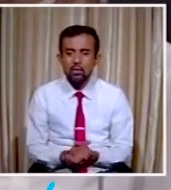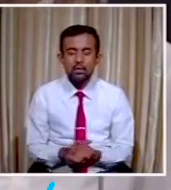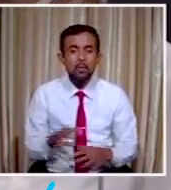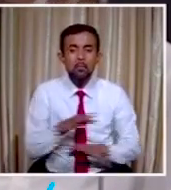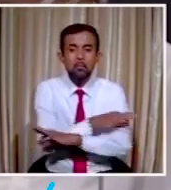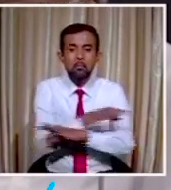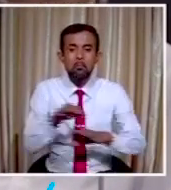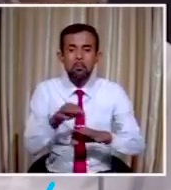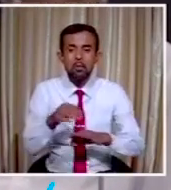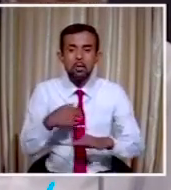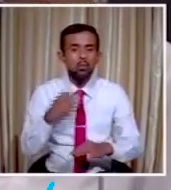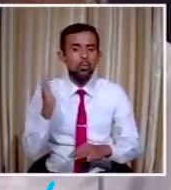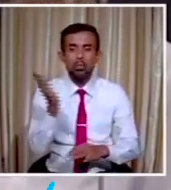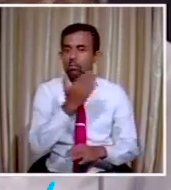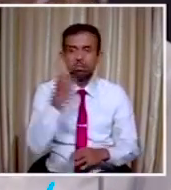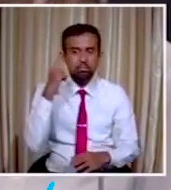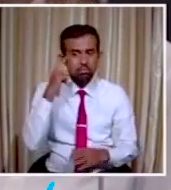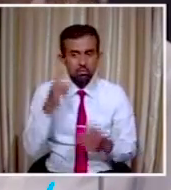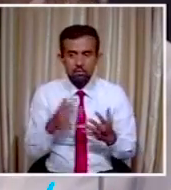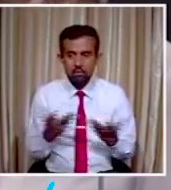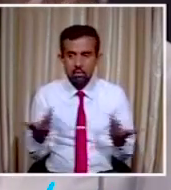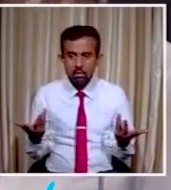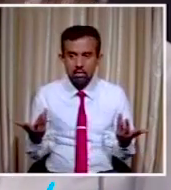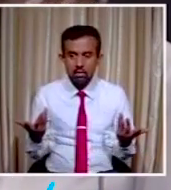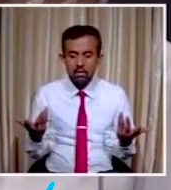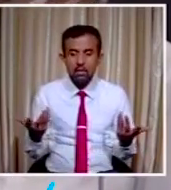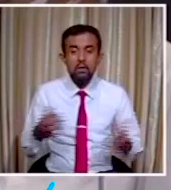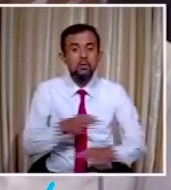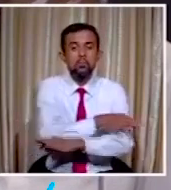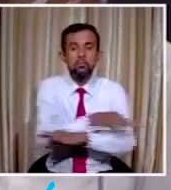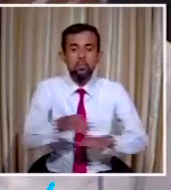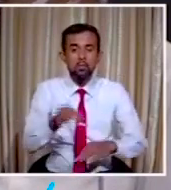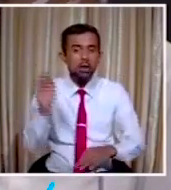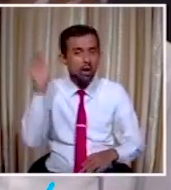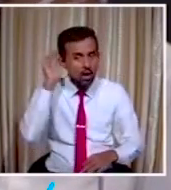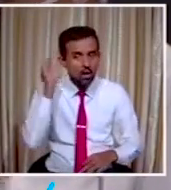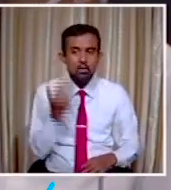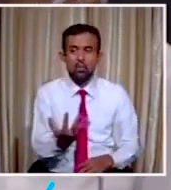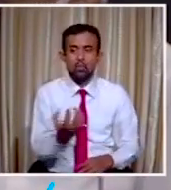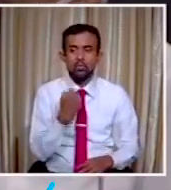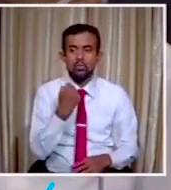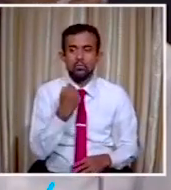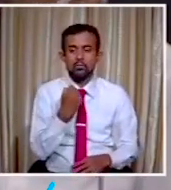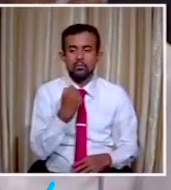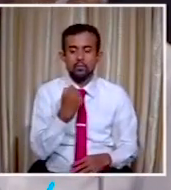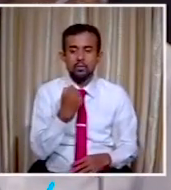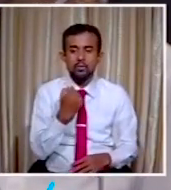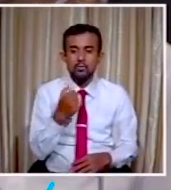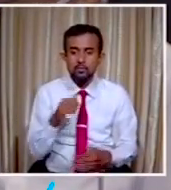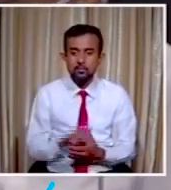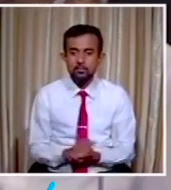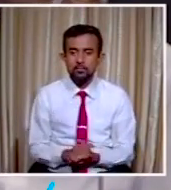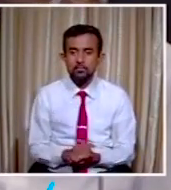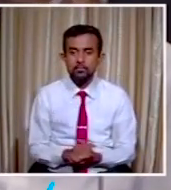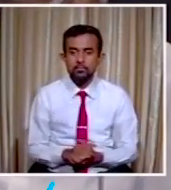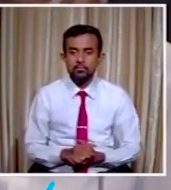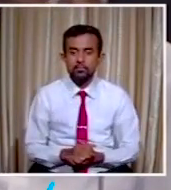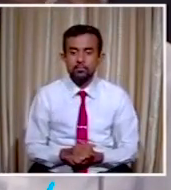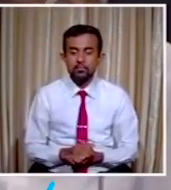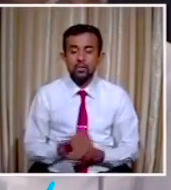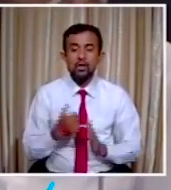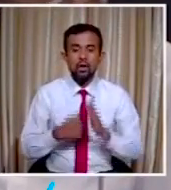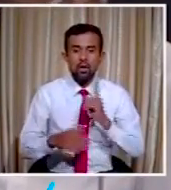ක්‍රමවේදය අපි කවුරුත් දන්නේ නැති නිසා ඒ ක්‍රමවේදය අපි දැනගන්න ඕන. ඒක නිසා කරුණා කරලා